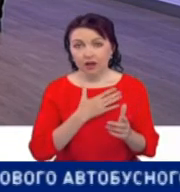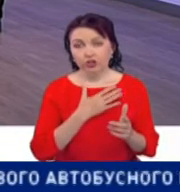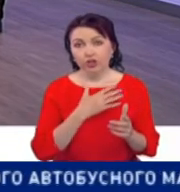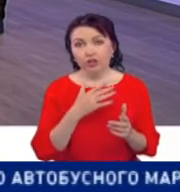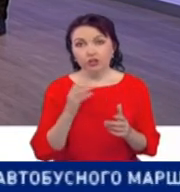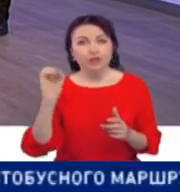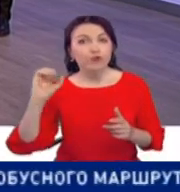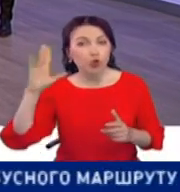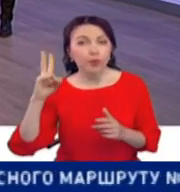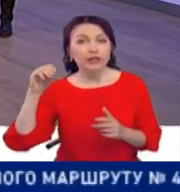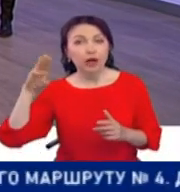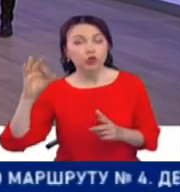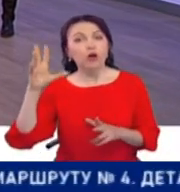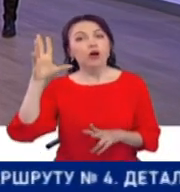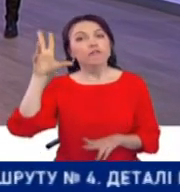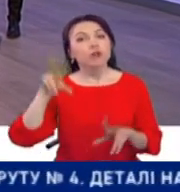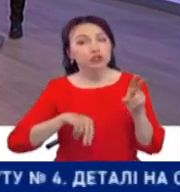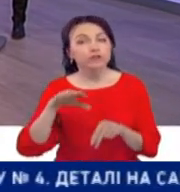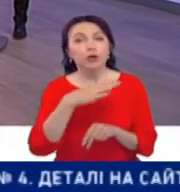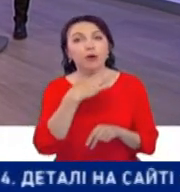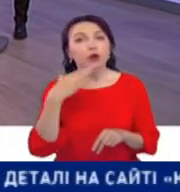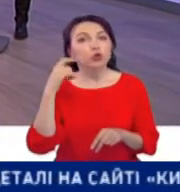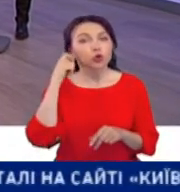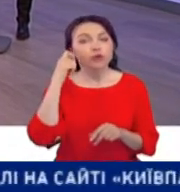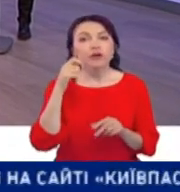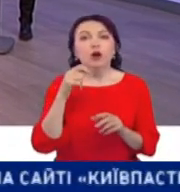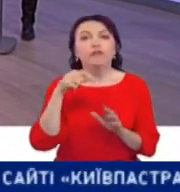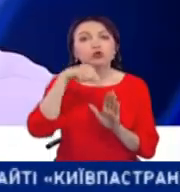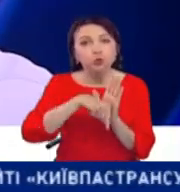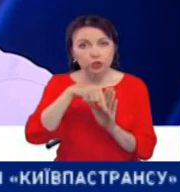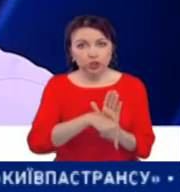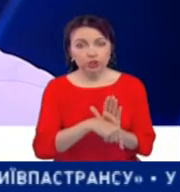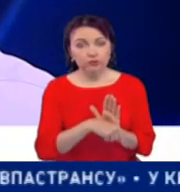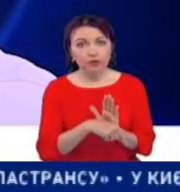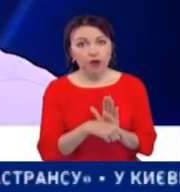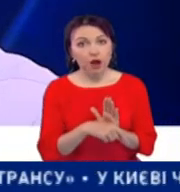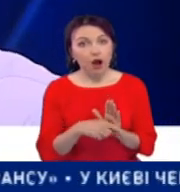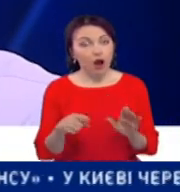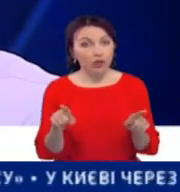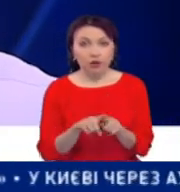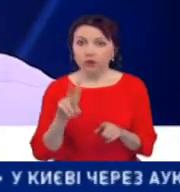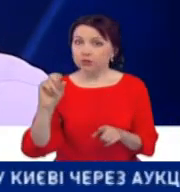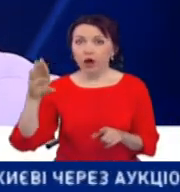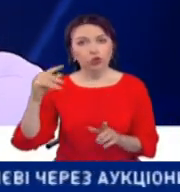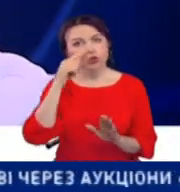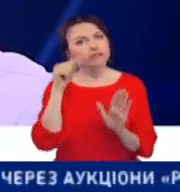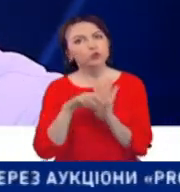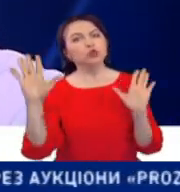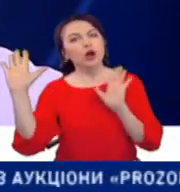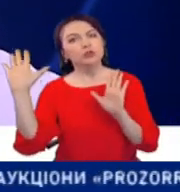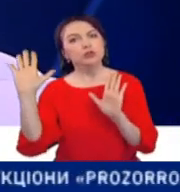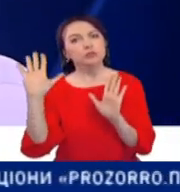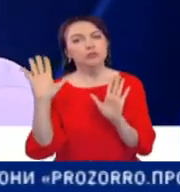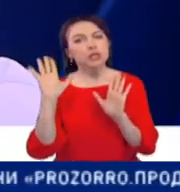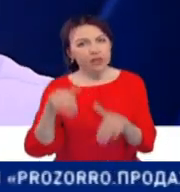там вважається, більш вважався багато років внутрішнім. Цивільним. А в такому випадку НАТО ніколи не втручається навіть у